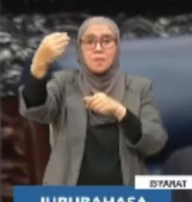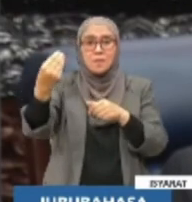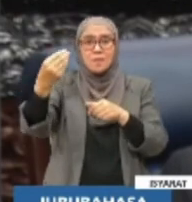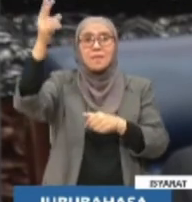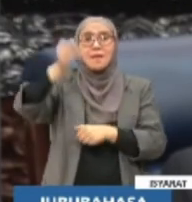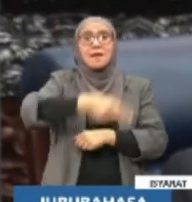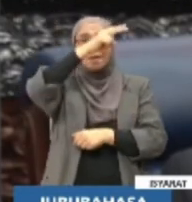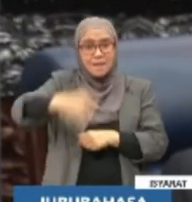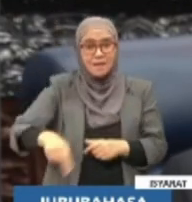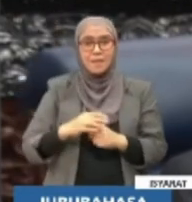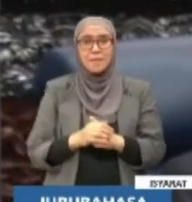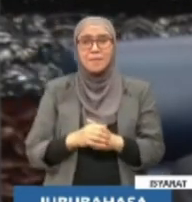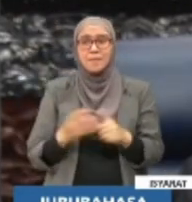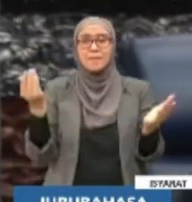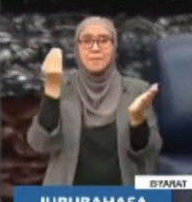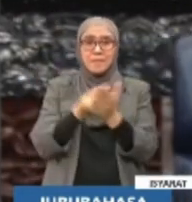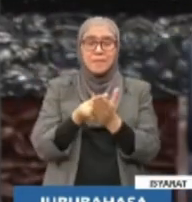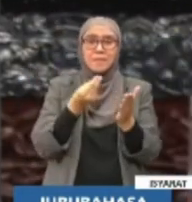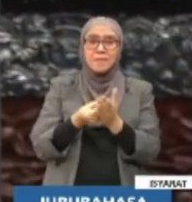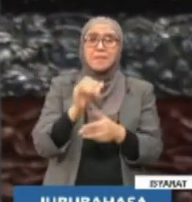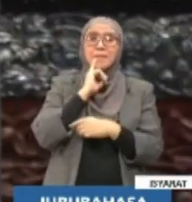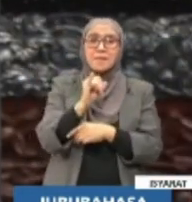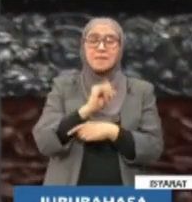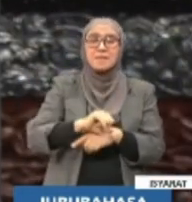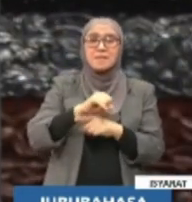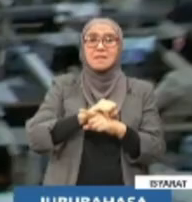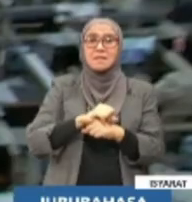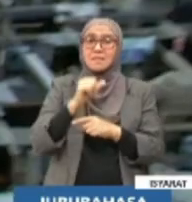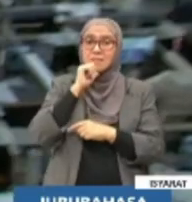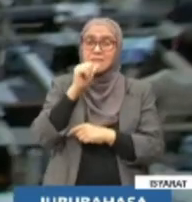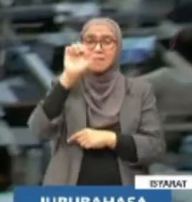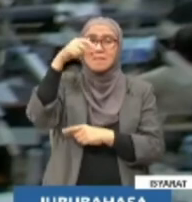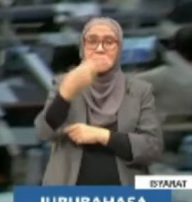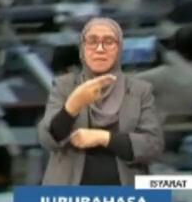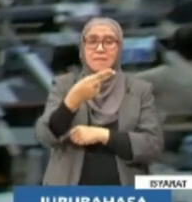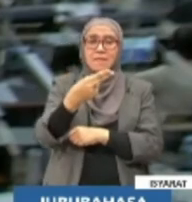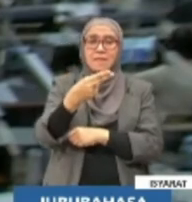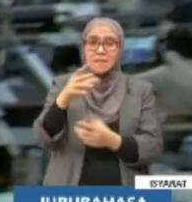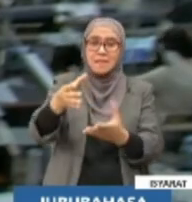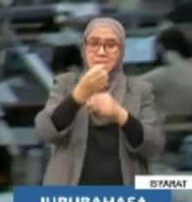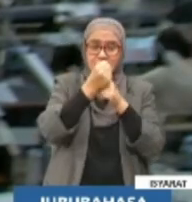leran haram apa disebut money that is illegal for you to